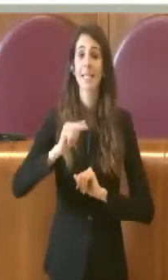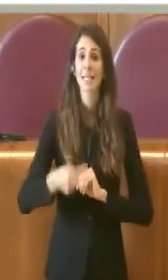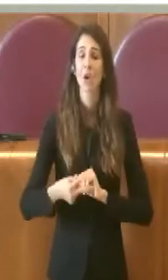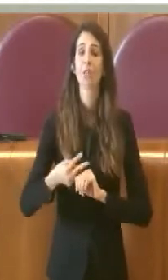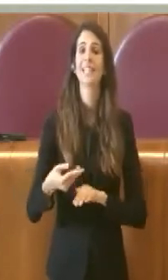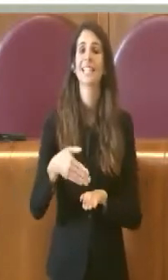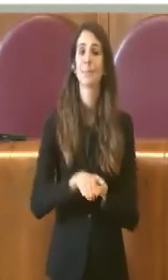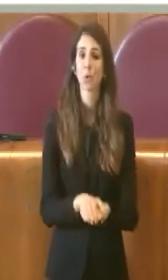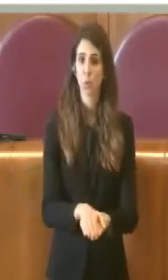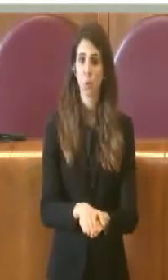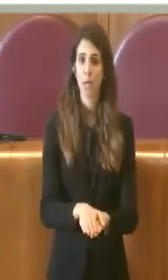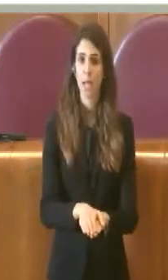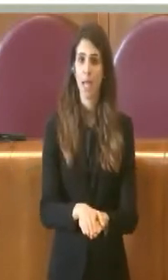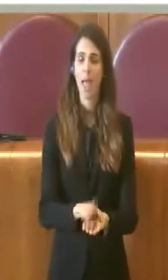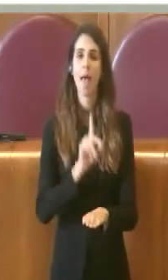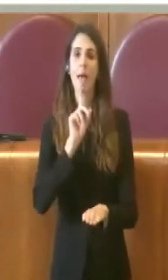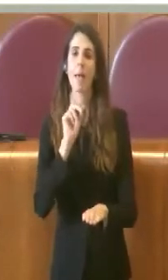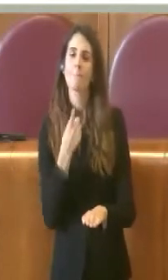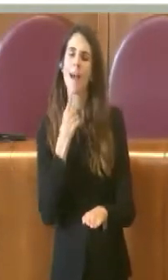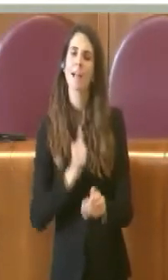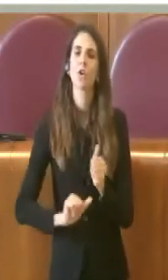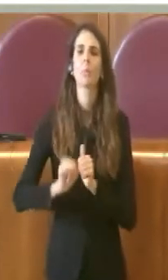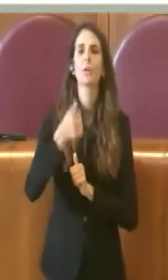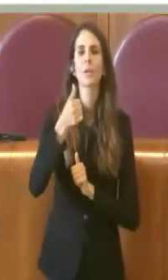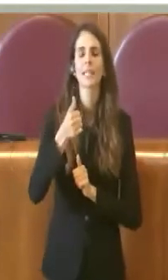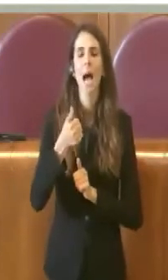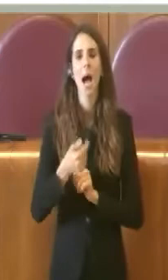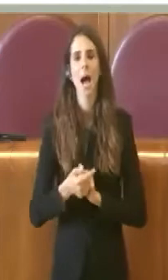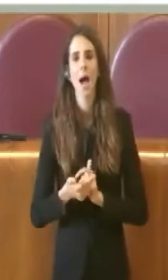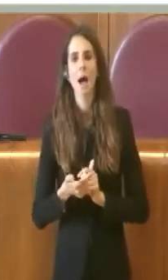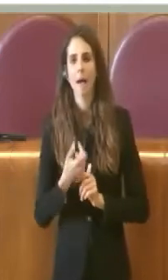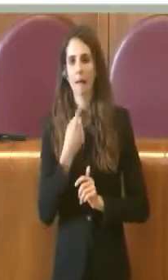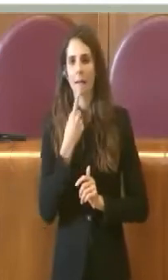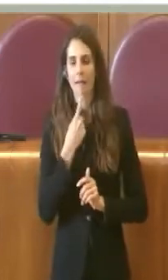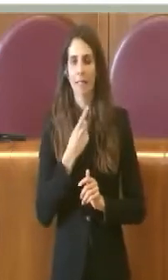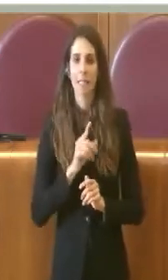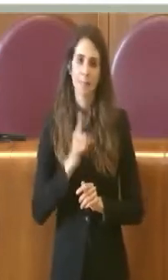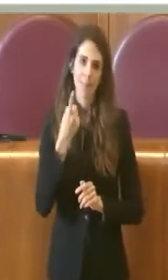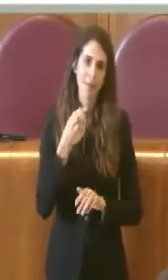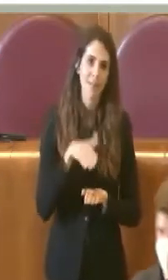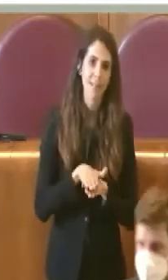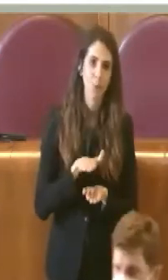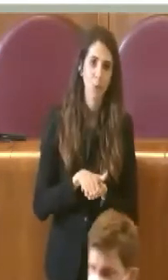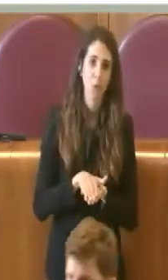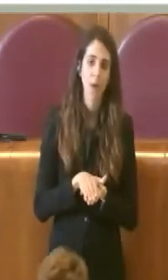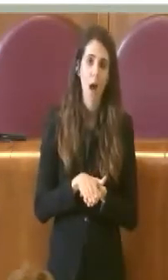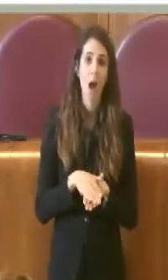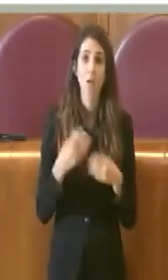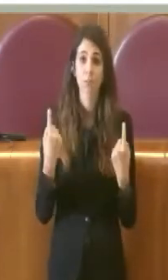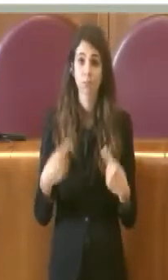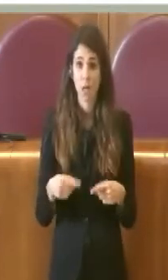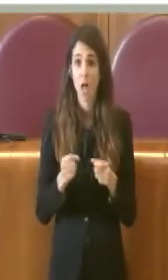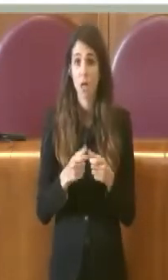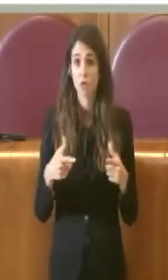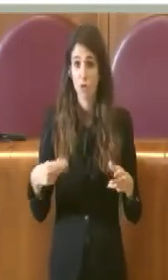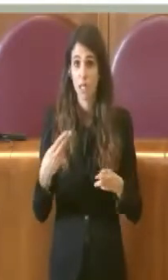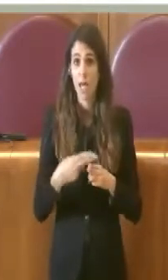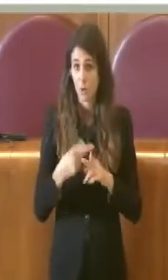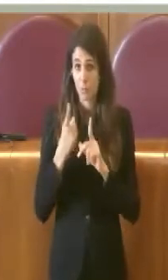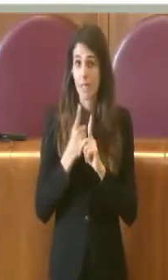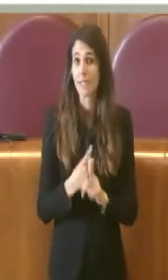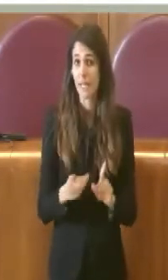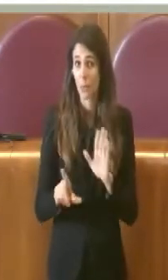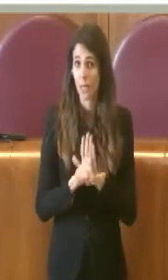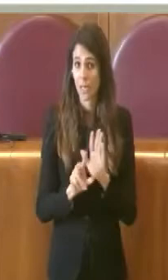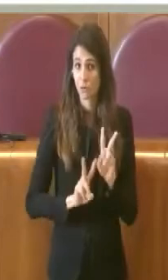sepolture è meglio dare priorità alle prime sepolture, ed è quello che poi oggettivamente a Roma è stato fatto.